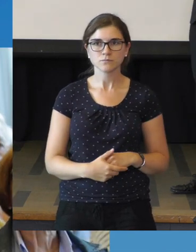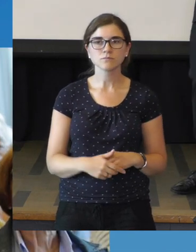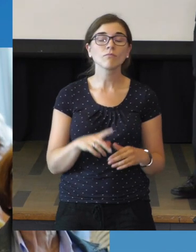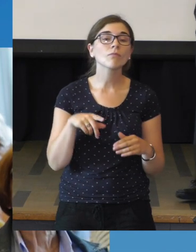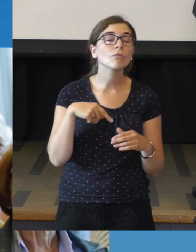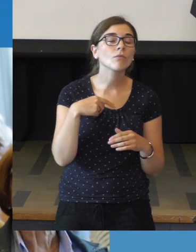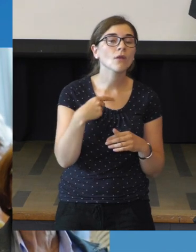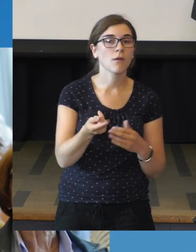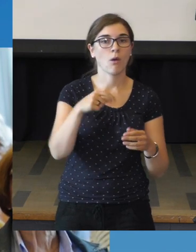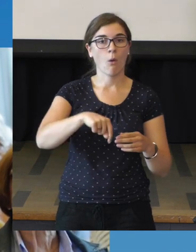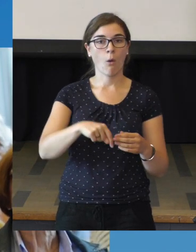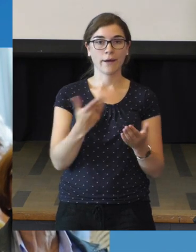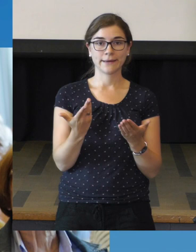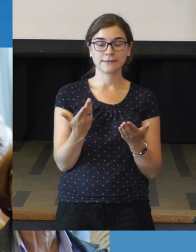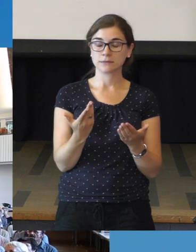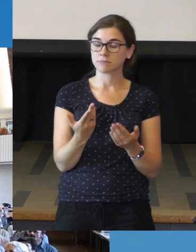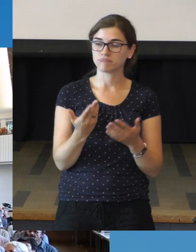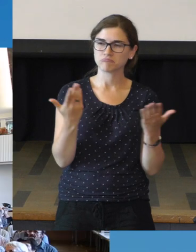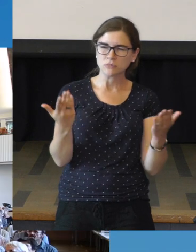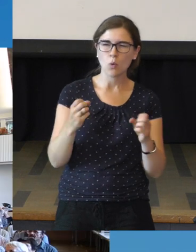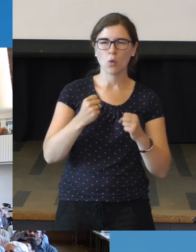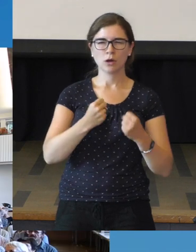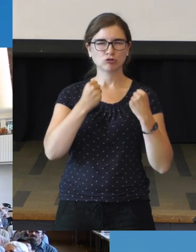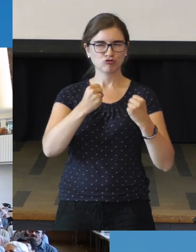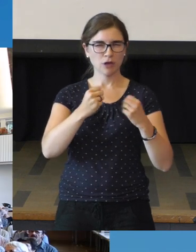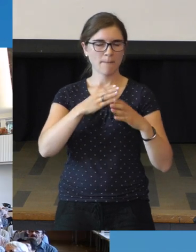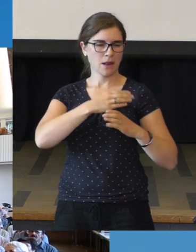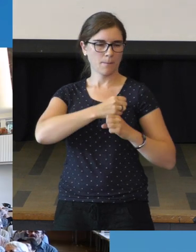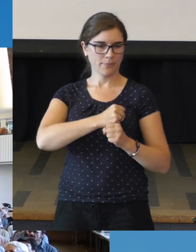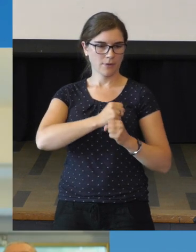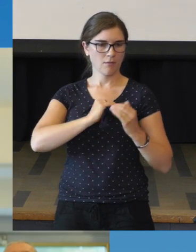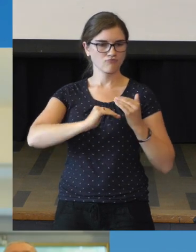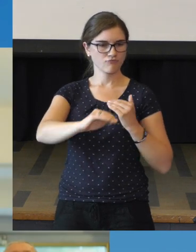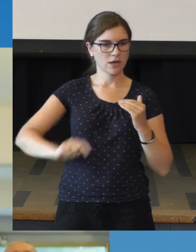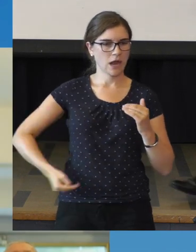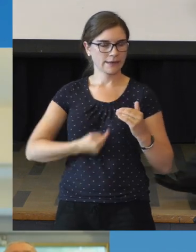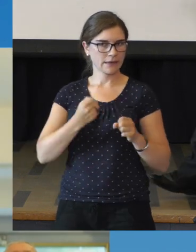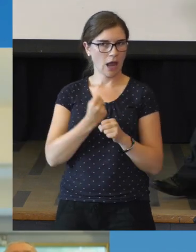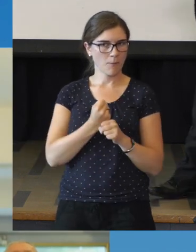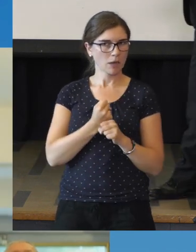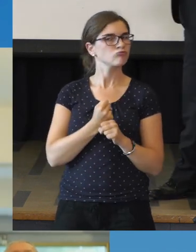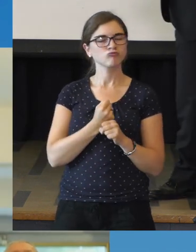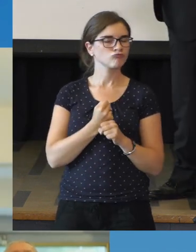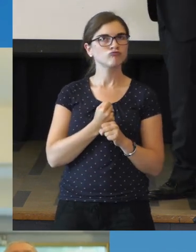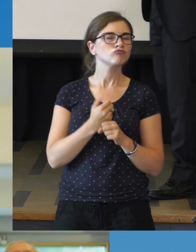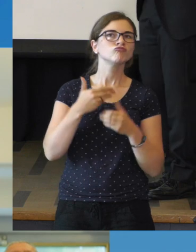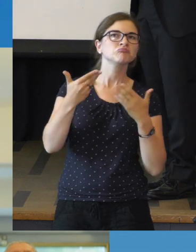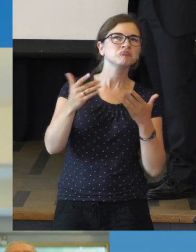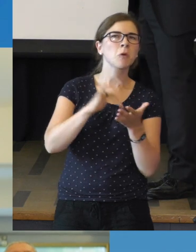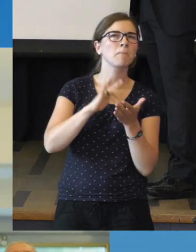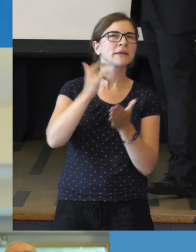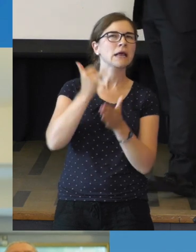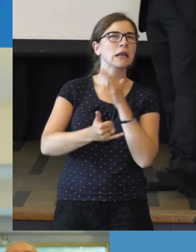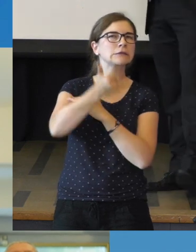aber heutzutage nicht nur in der akuten Situation oder bei stabilen Stenosen mit dem Katheter arbeiten, was seit Mitte des